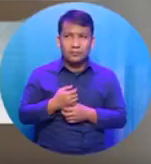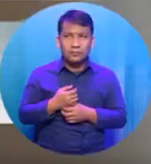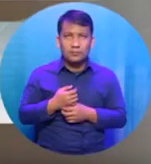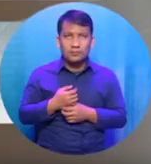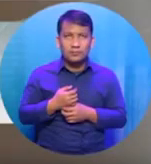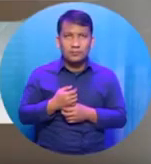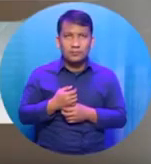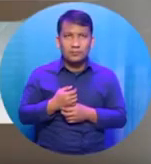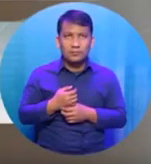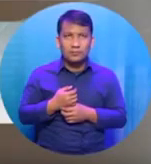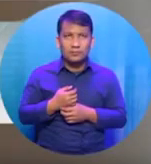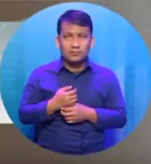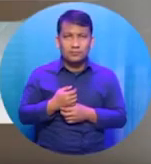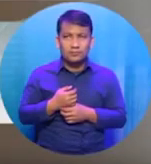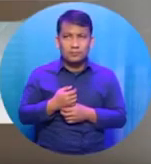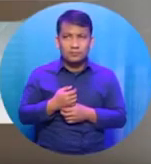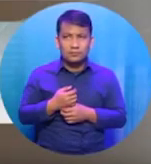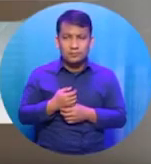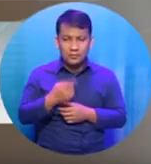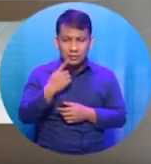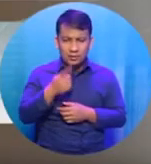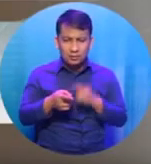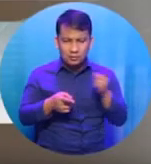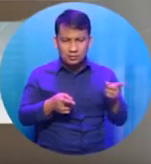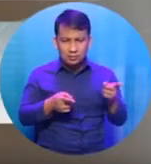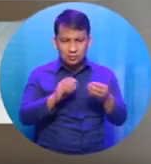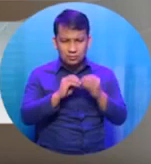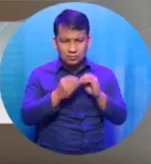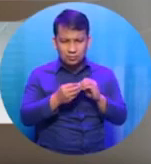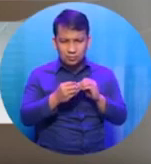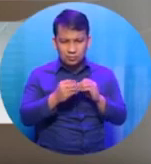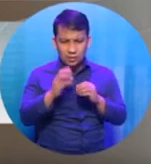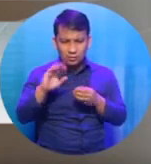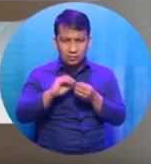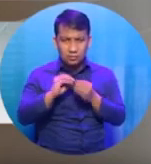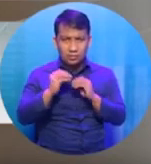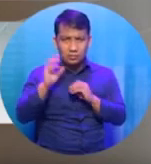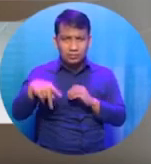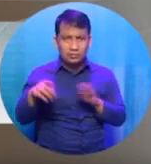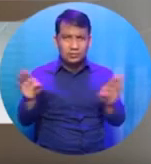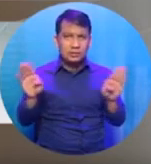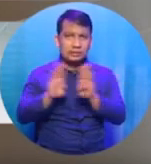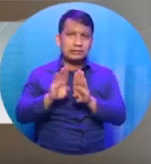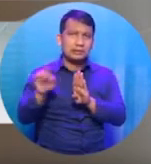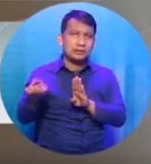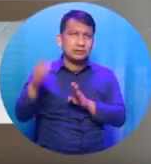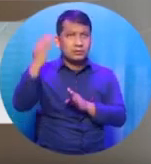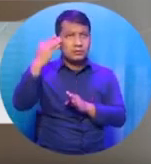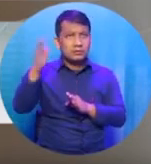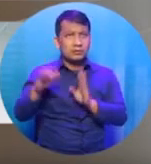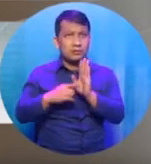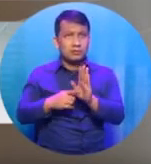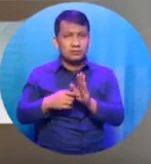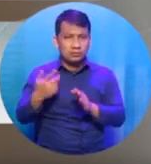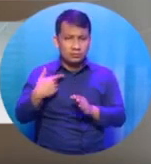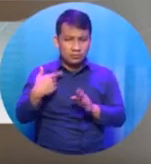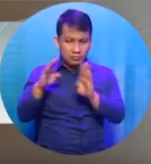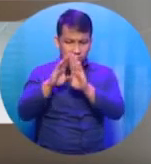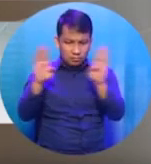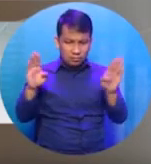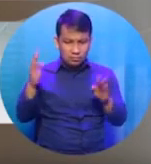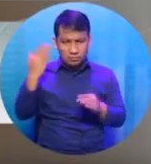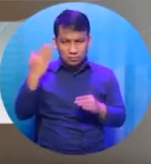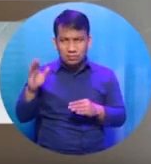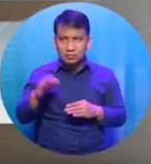Agency. Sir, sa ngayon po kasi sir, wala po akong contact sa kanila kasi nasara po ito sir eh. Di ko po alam kung naka-open na po